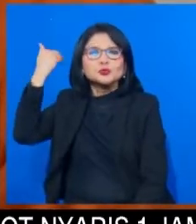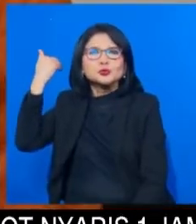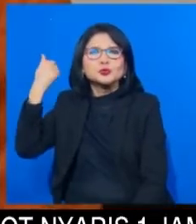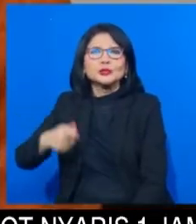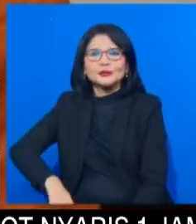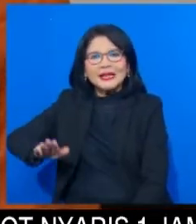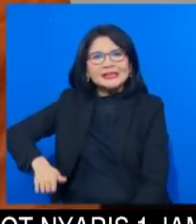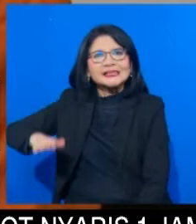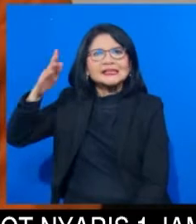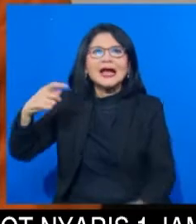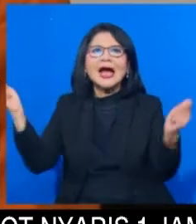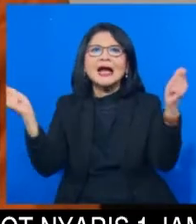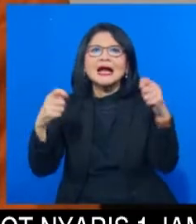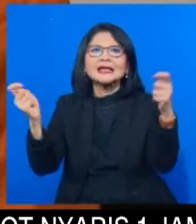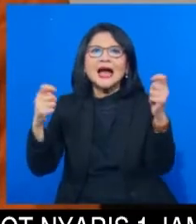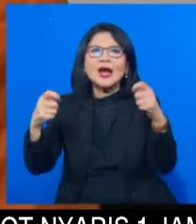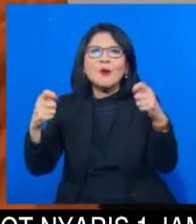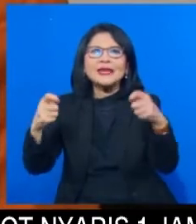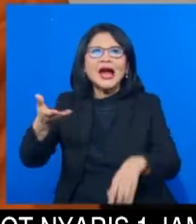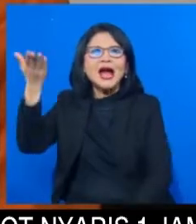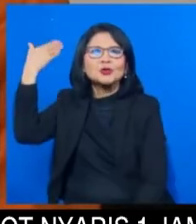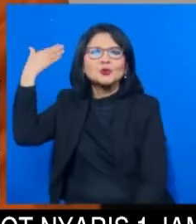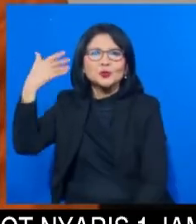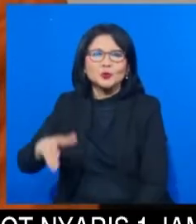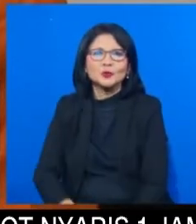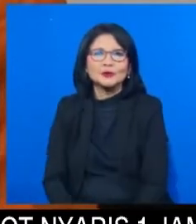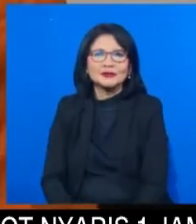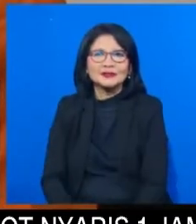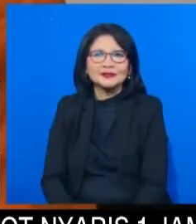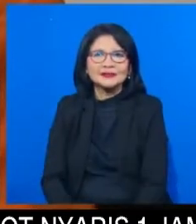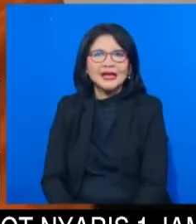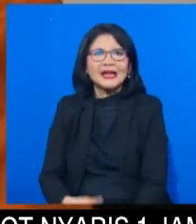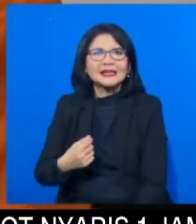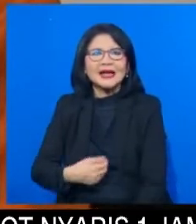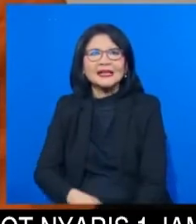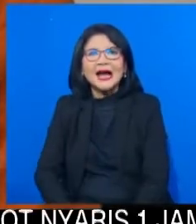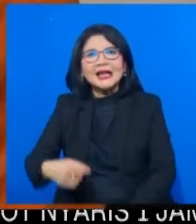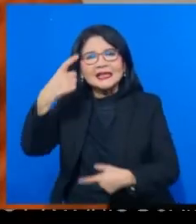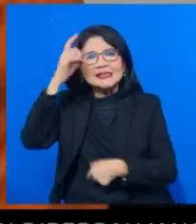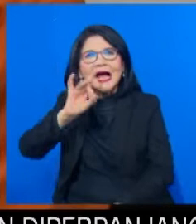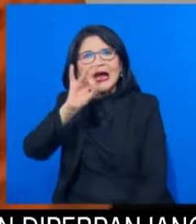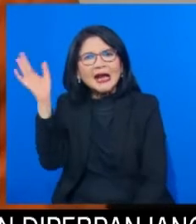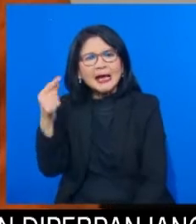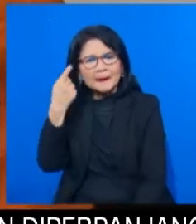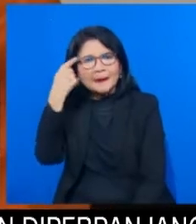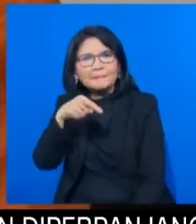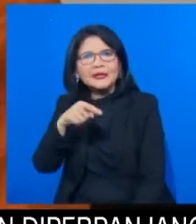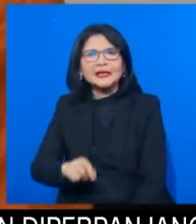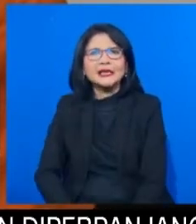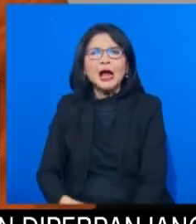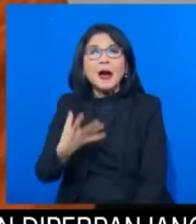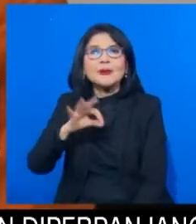kecil. Kemampuannya ini bahkan membuat Bulog dan Dede Solehudin, tersangka lain dalam kasus pembunuhan berantai, baru